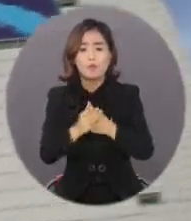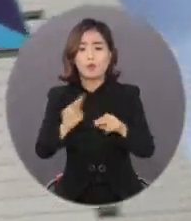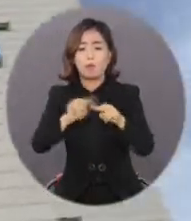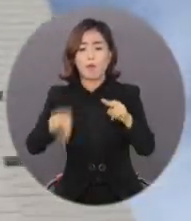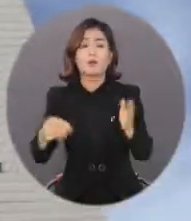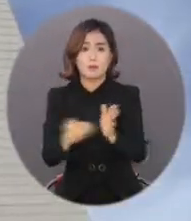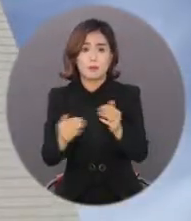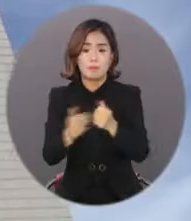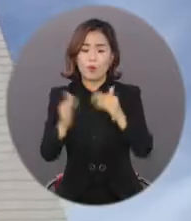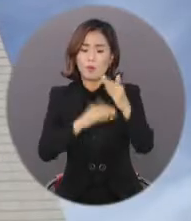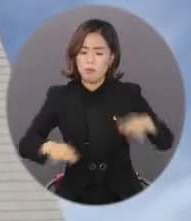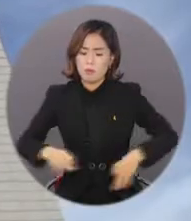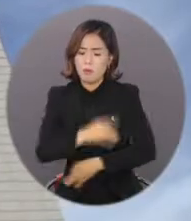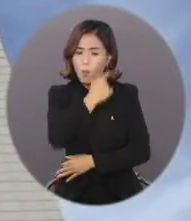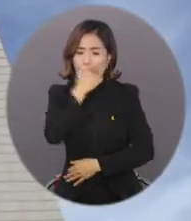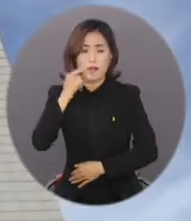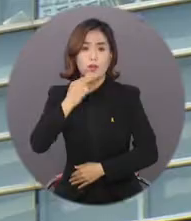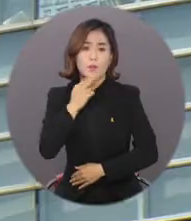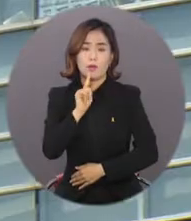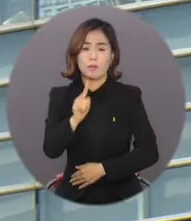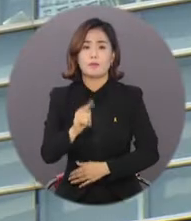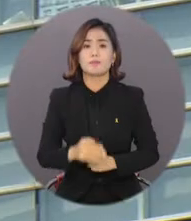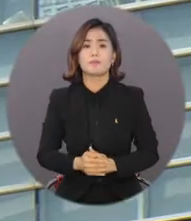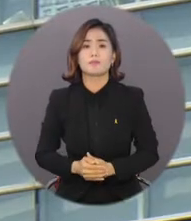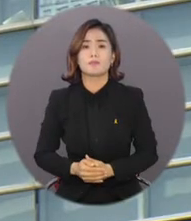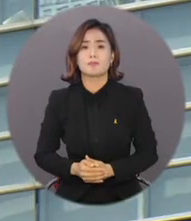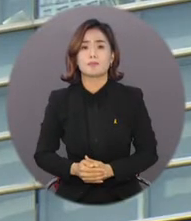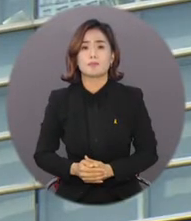처리했다며 공직인 비위는 확인된 게 없다고 밝혔습니다.